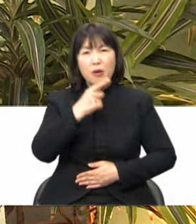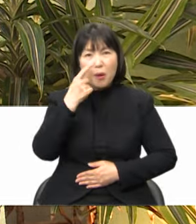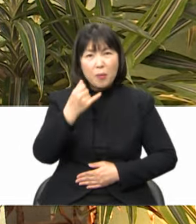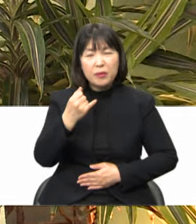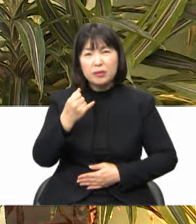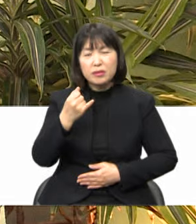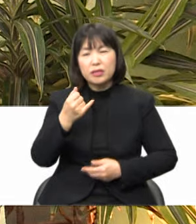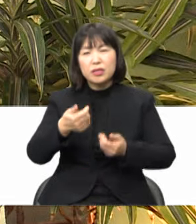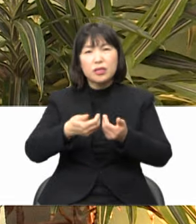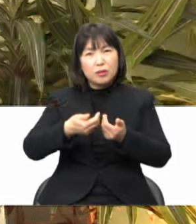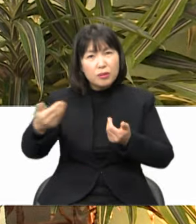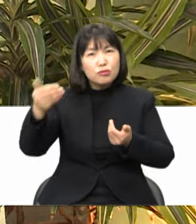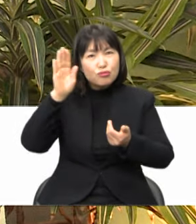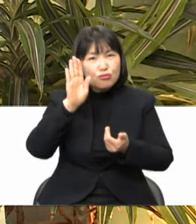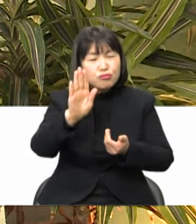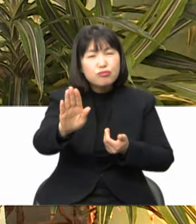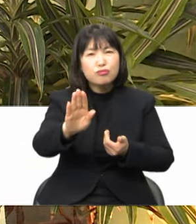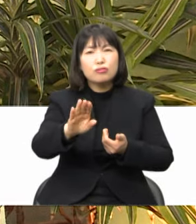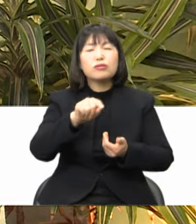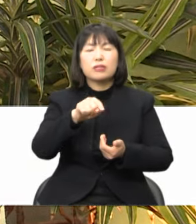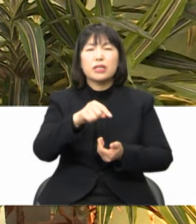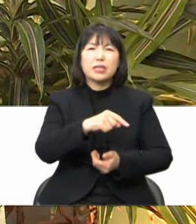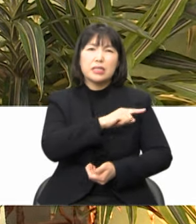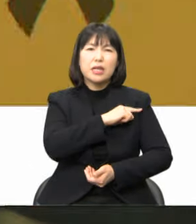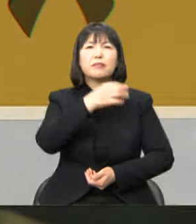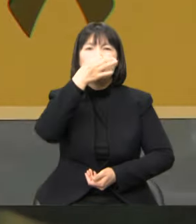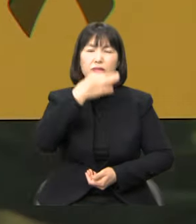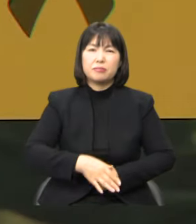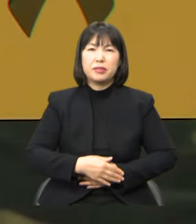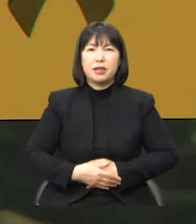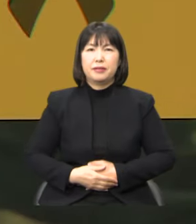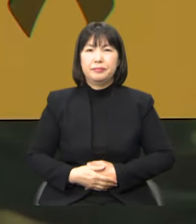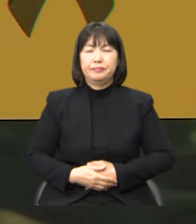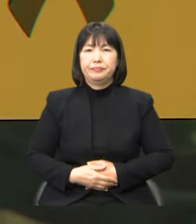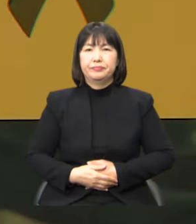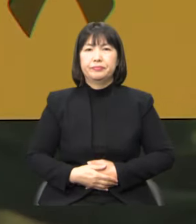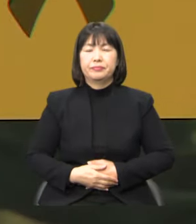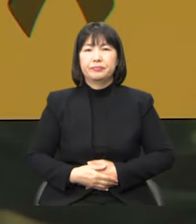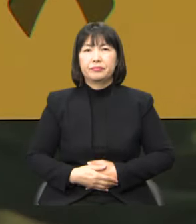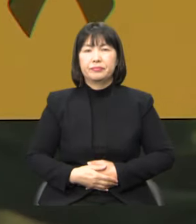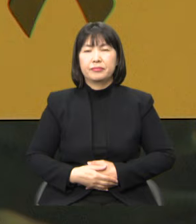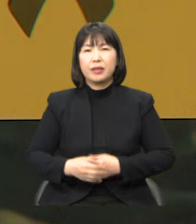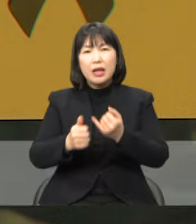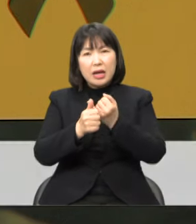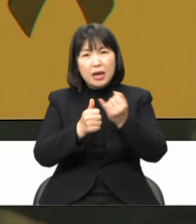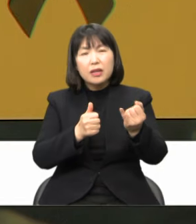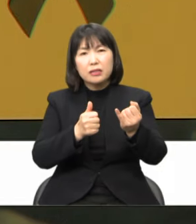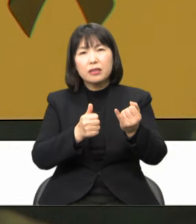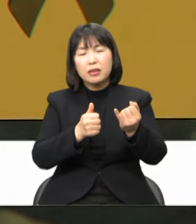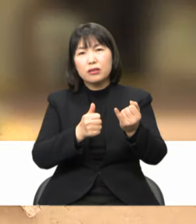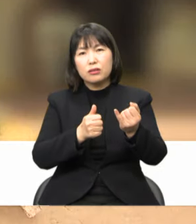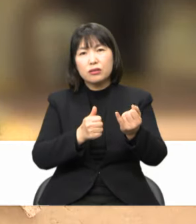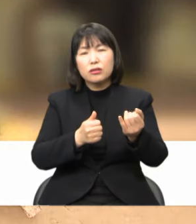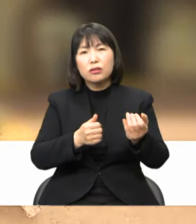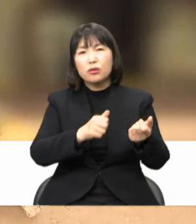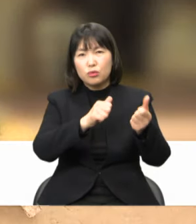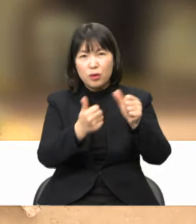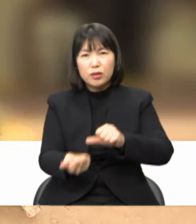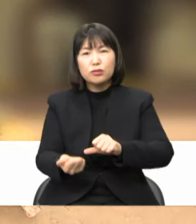거 다음으로 힘들었던 부분이 아내를 잃은 충으로 치매 증상까지 나타난